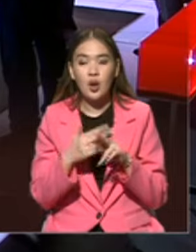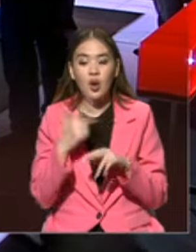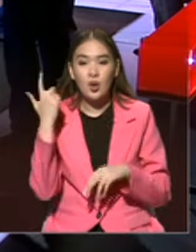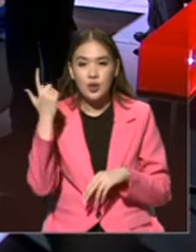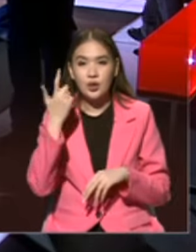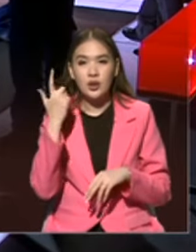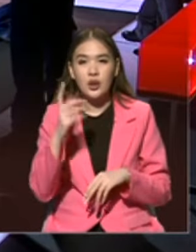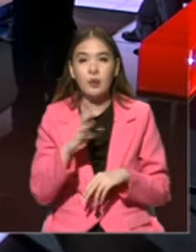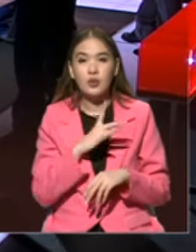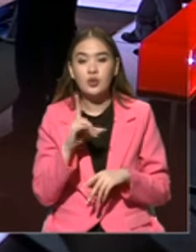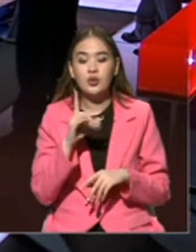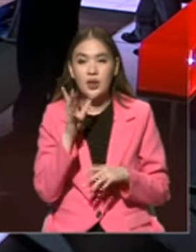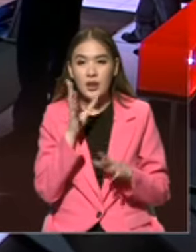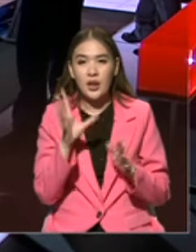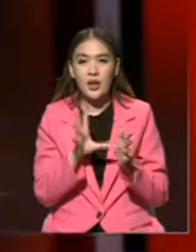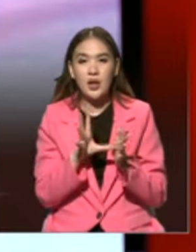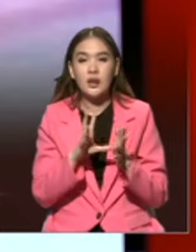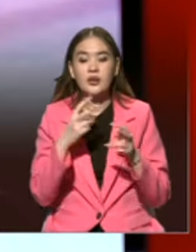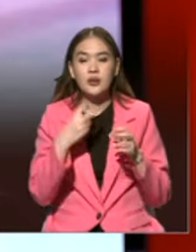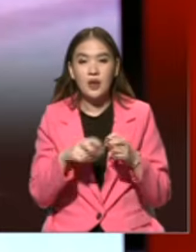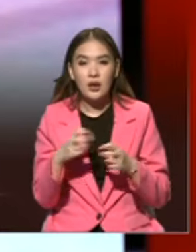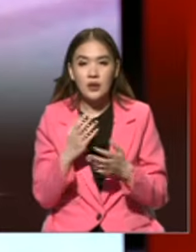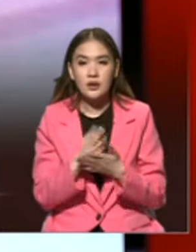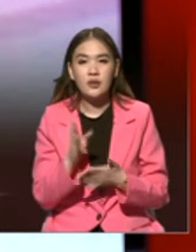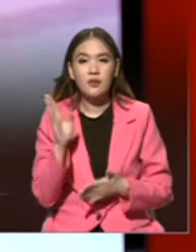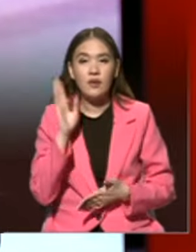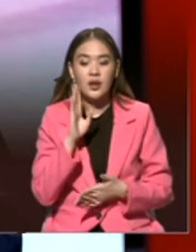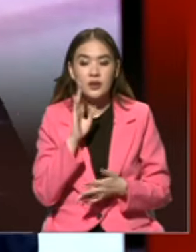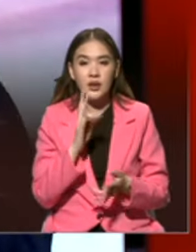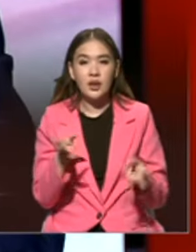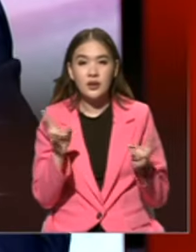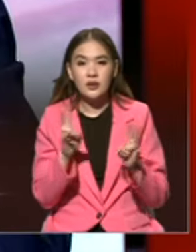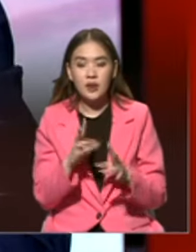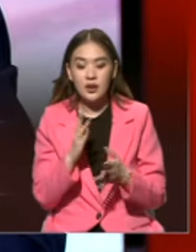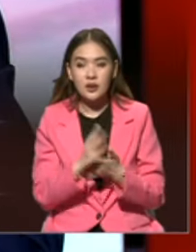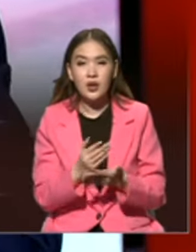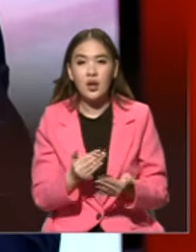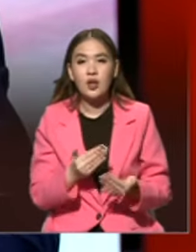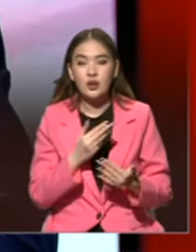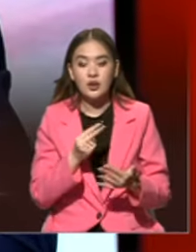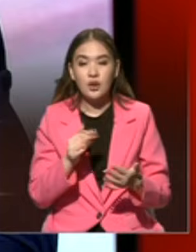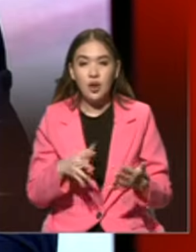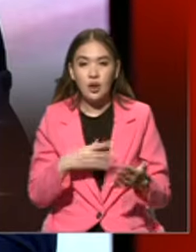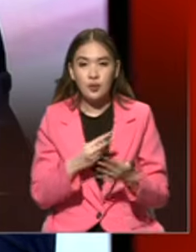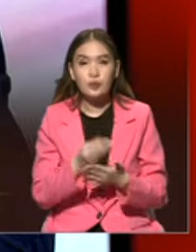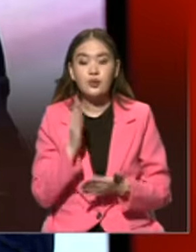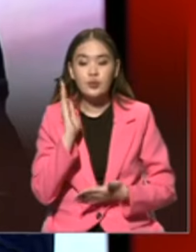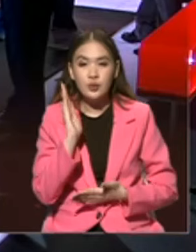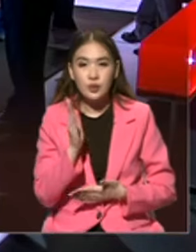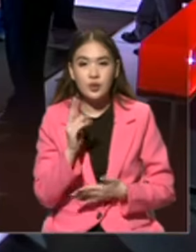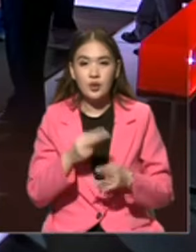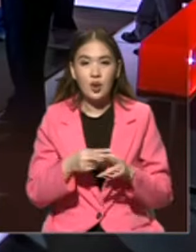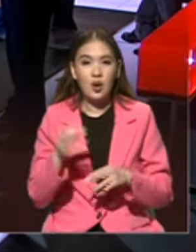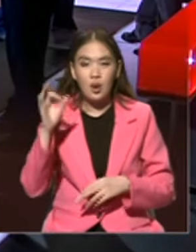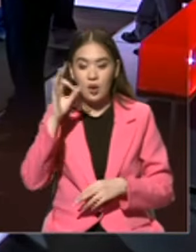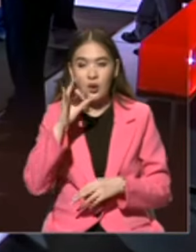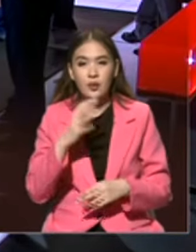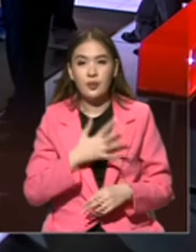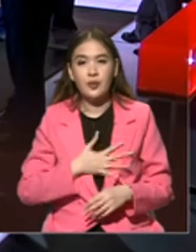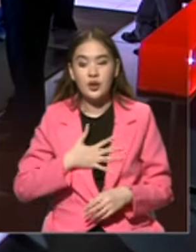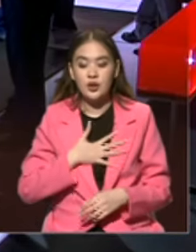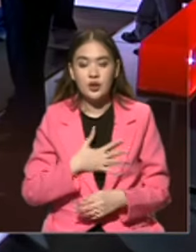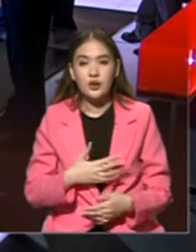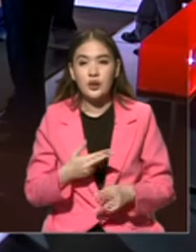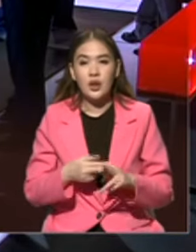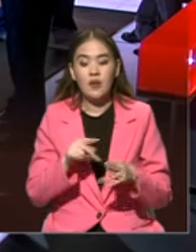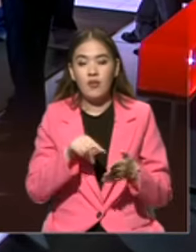мысалы кейбіреулердің техникалары сынған, кейбіреулері суда қалып қойған, енді осыларға да өтемақы төлене ме деген шаруалардың кішкене мазасы кетіп отыр.